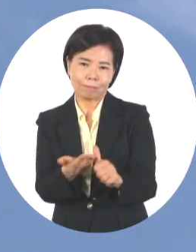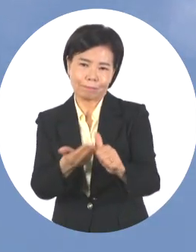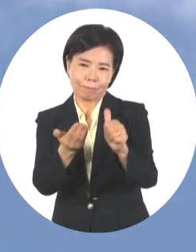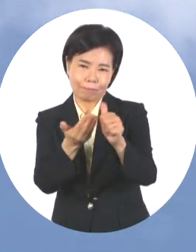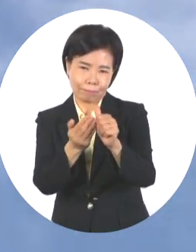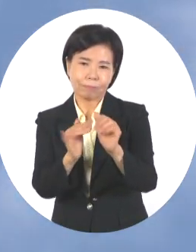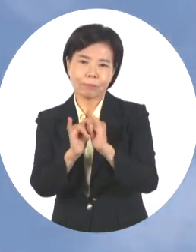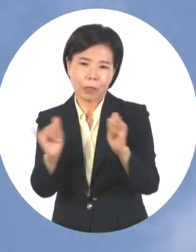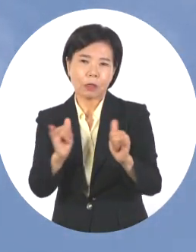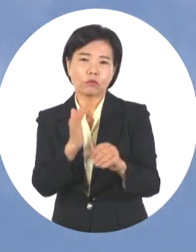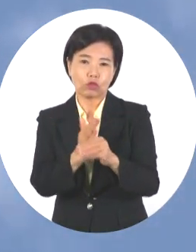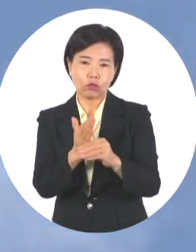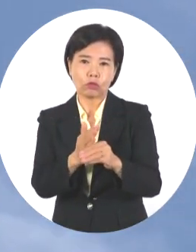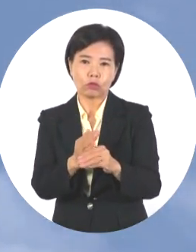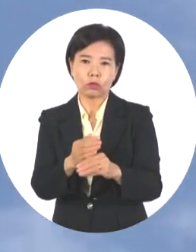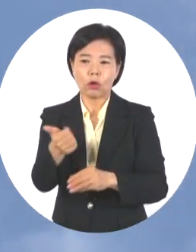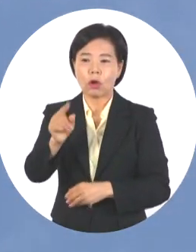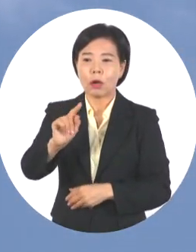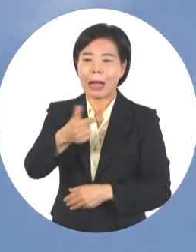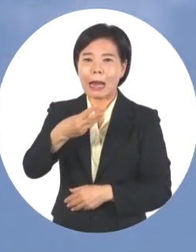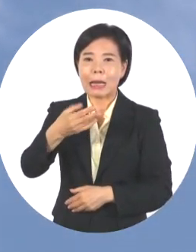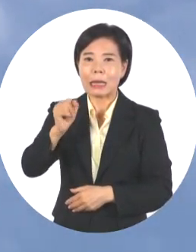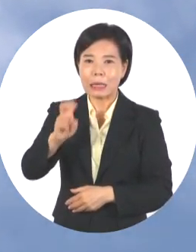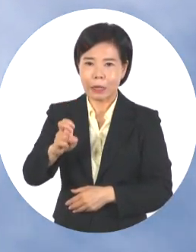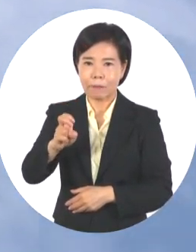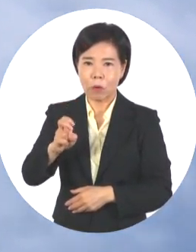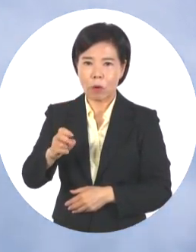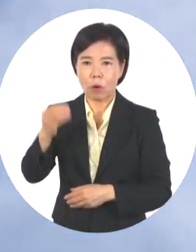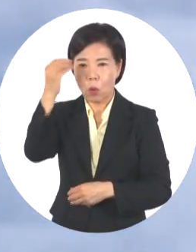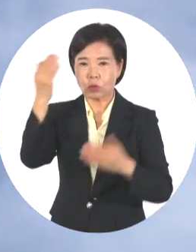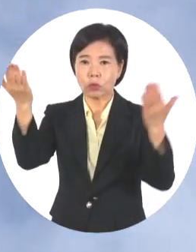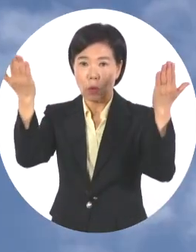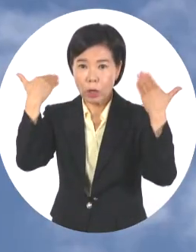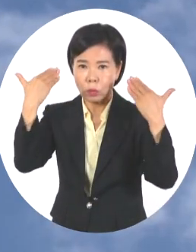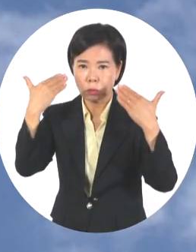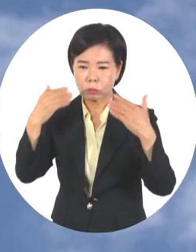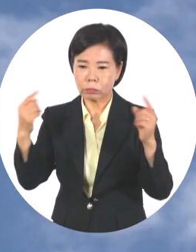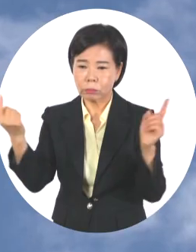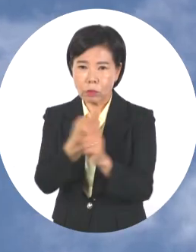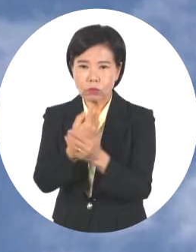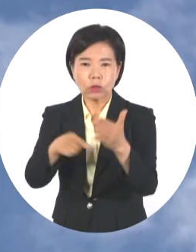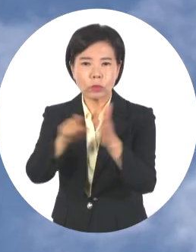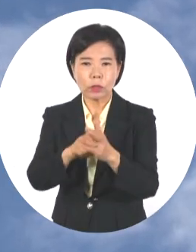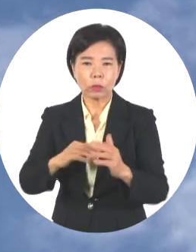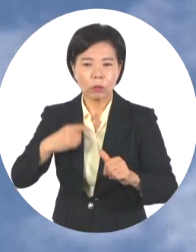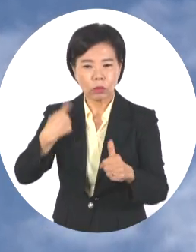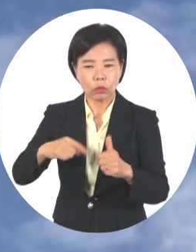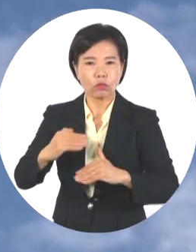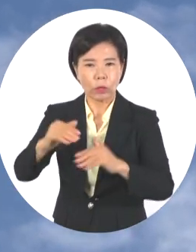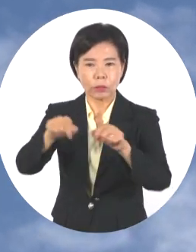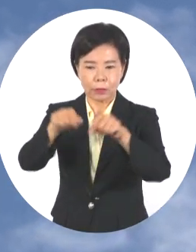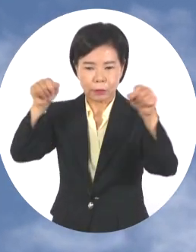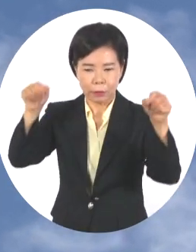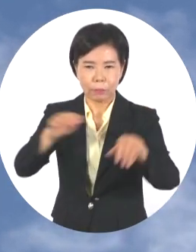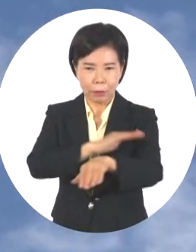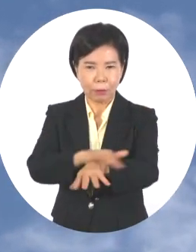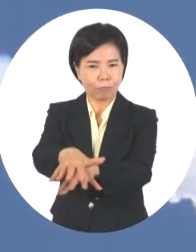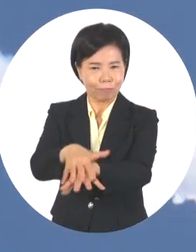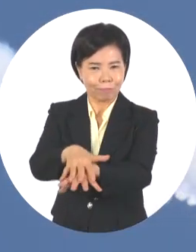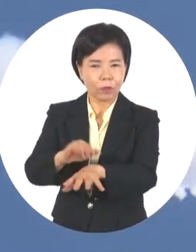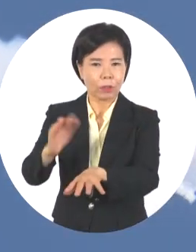있습니다. 한림공고는 항공우주 특성화고 전환을 앞두고 교육과정을 체계화할